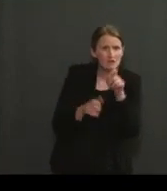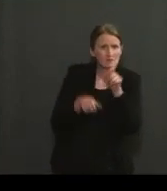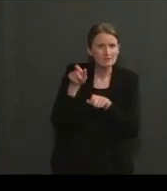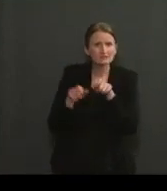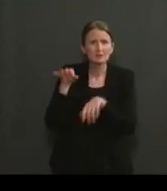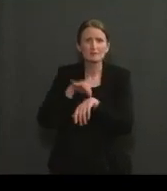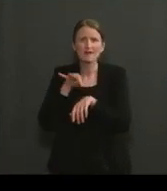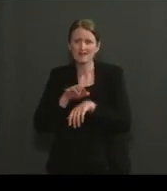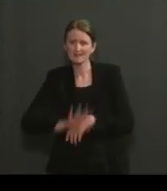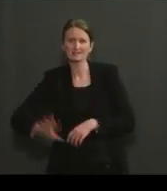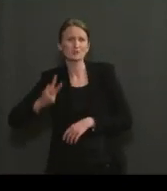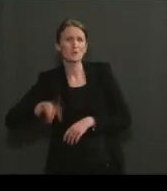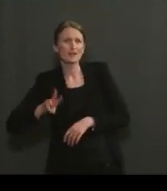flamande.